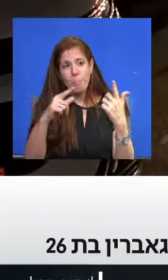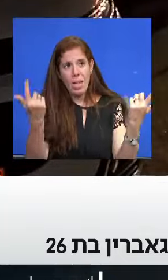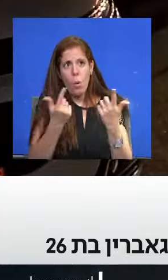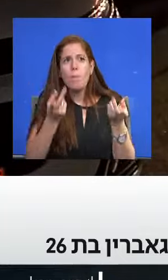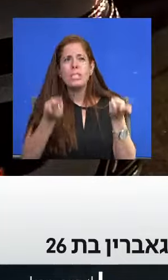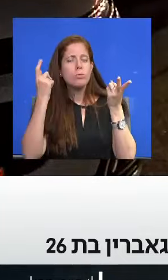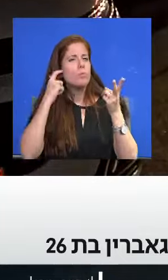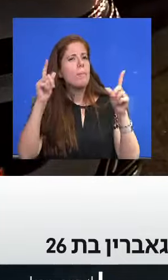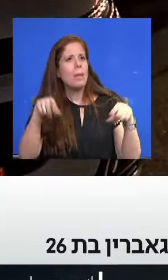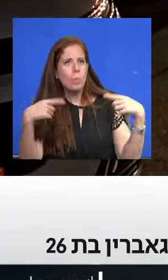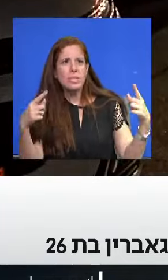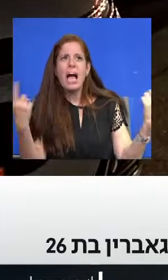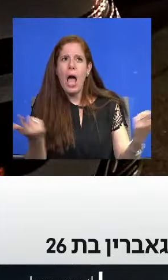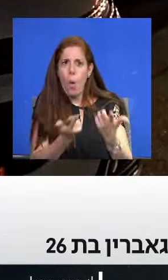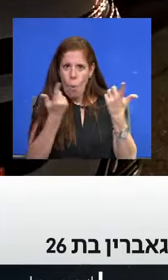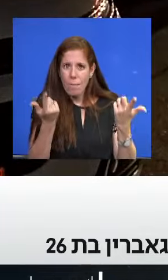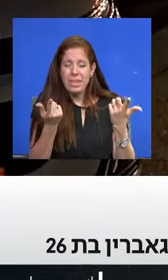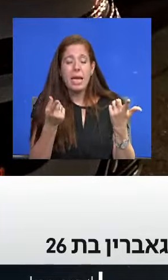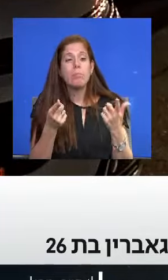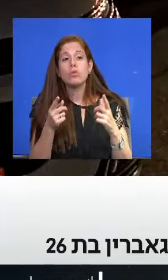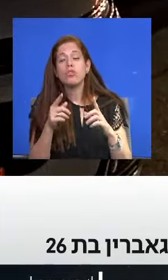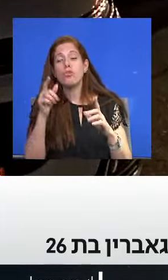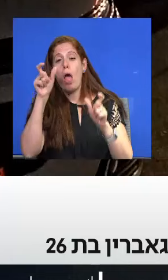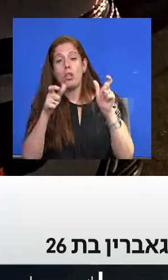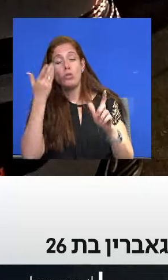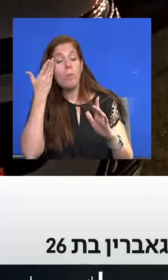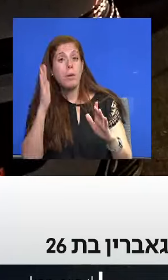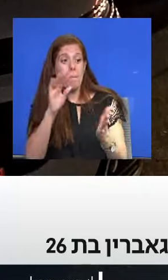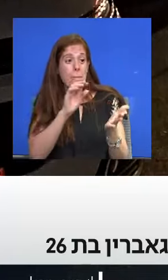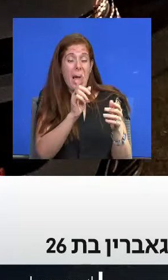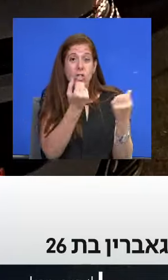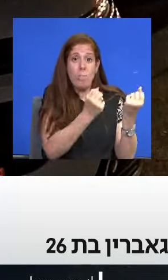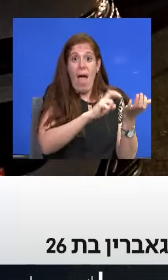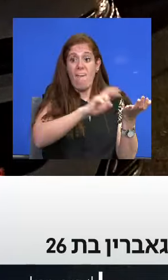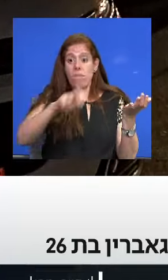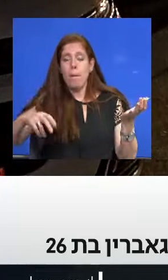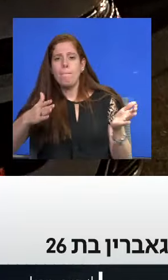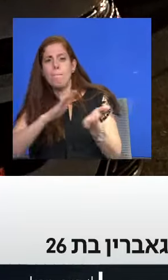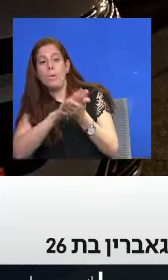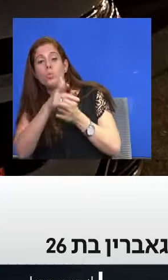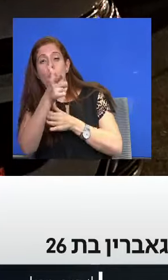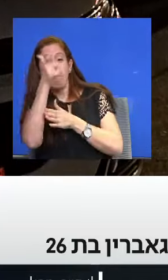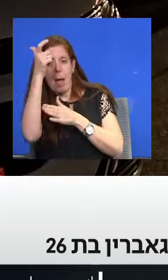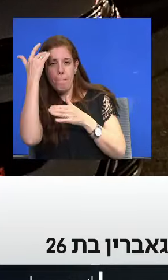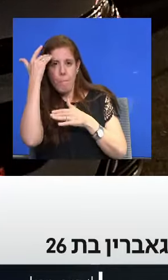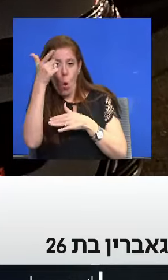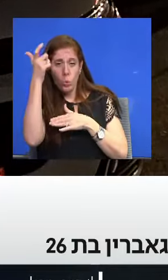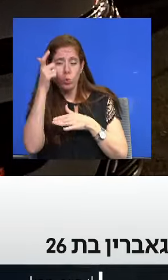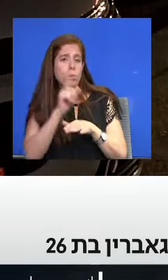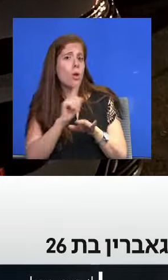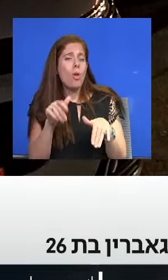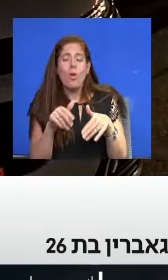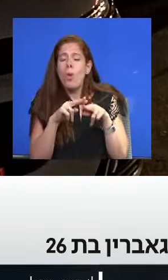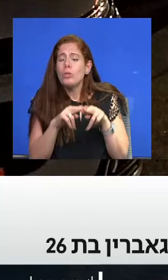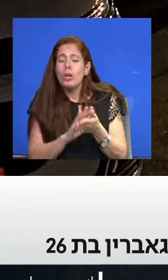המוזיקה, האירוע מתקיים, כשאלמונים, ברגע שהיא יורדת מהרכב שלה, פשוט יורים בה בראשה, לא מותרים לה כל סיכוי,